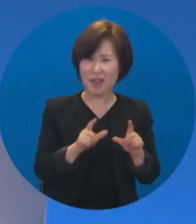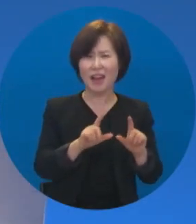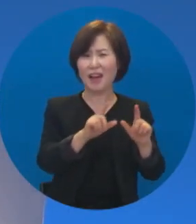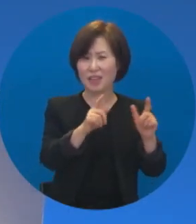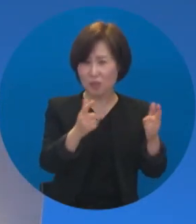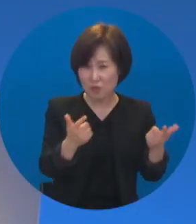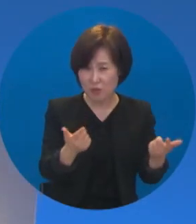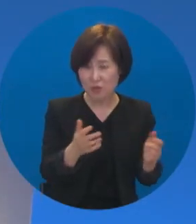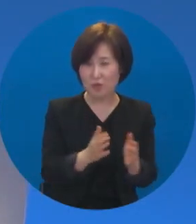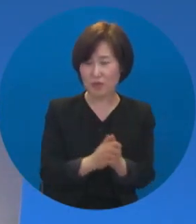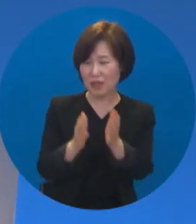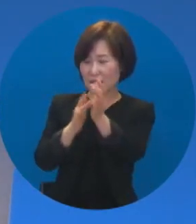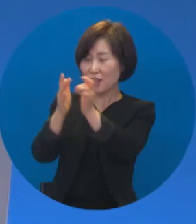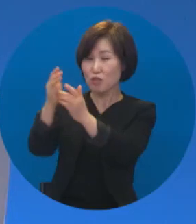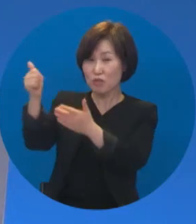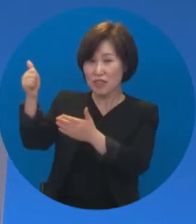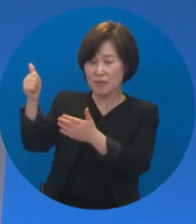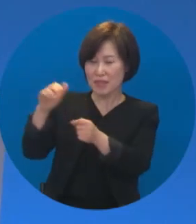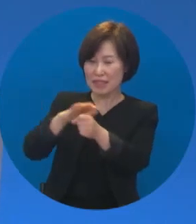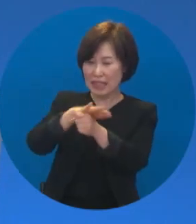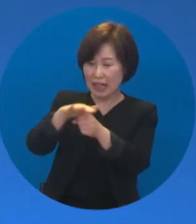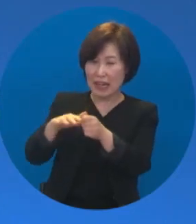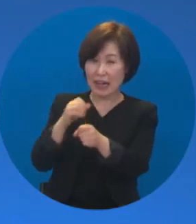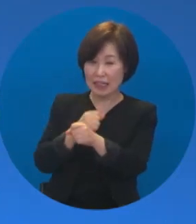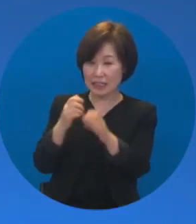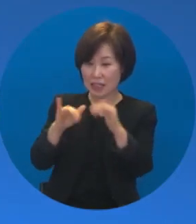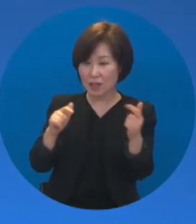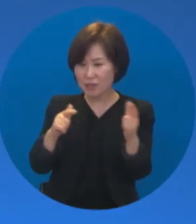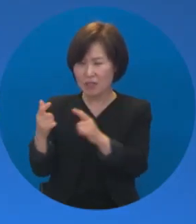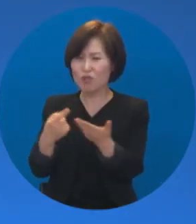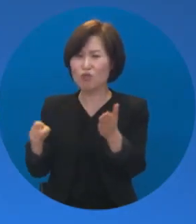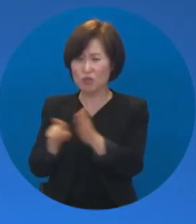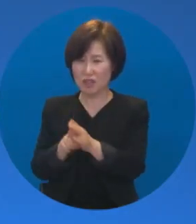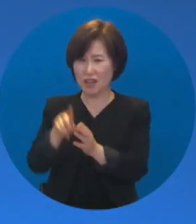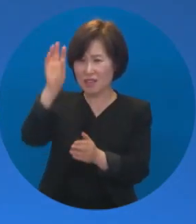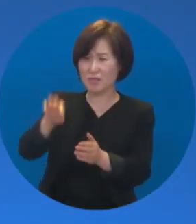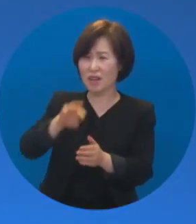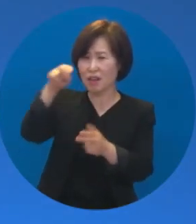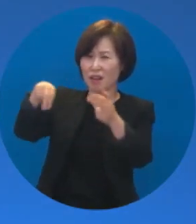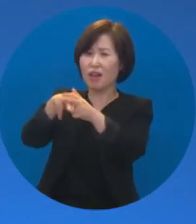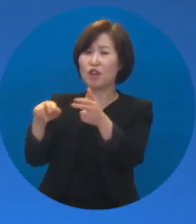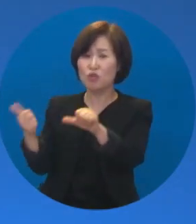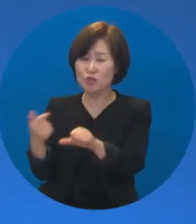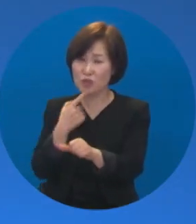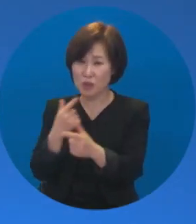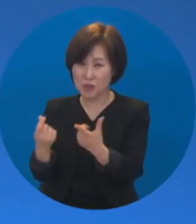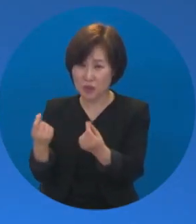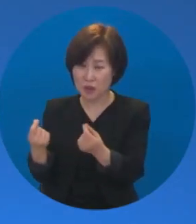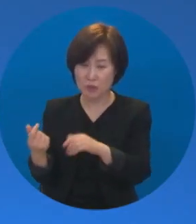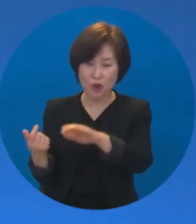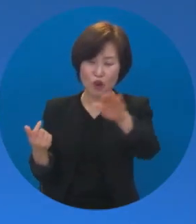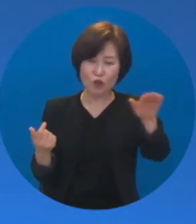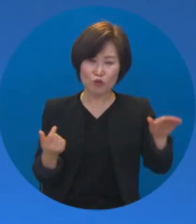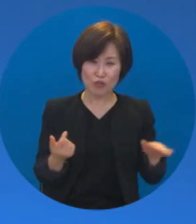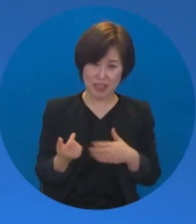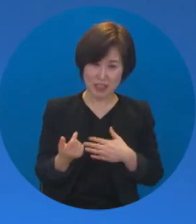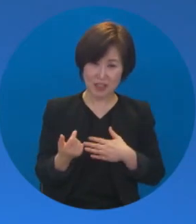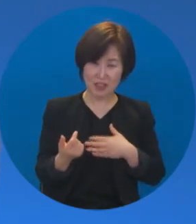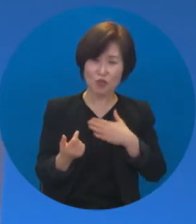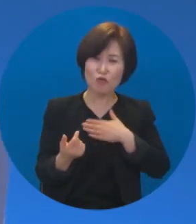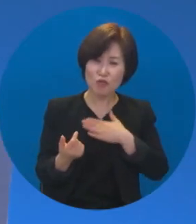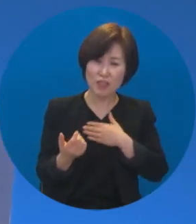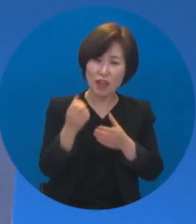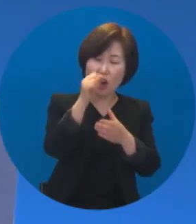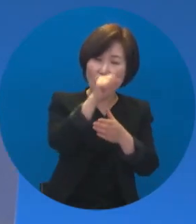예수께서 자신이 사랑하는 사람들을 위해 죽으셨던 것처럼 우리도 주님 우리에게 허락한 사람들을 위해